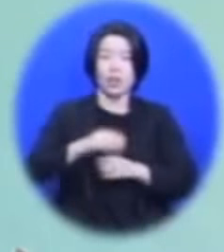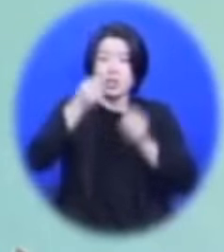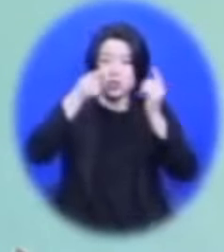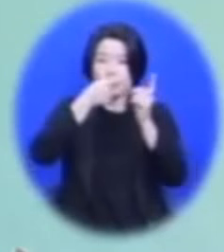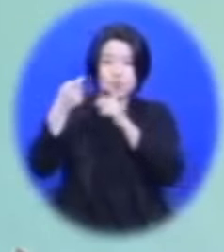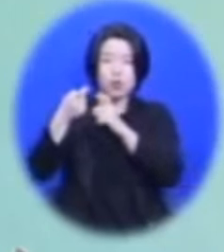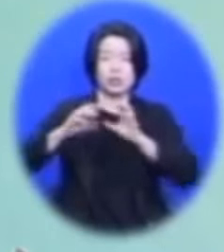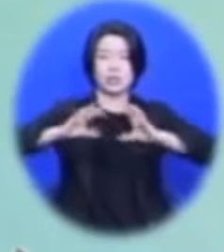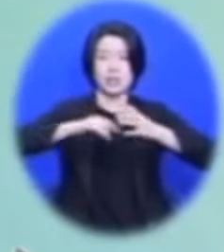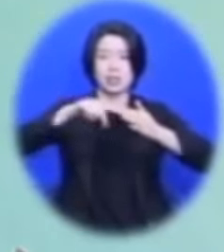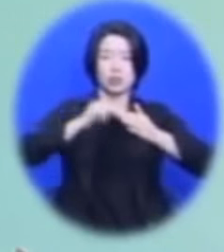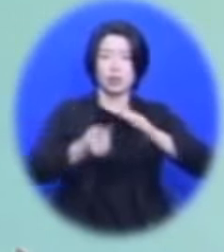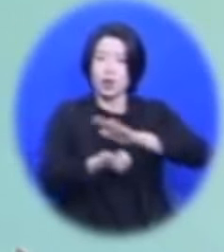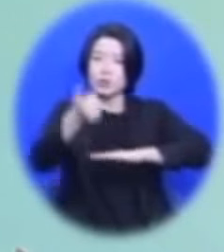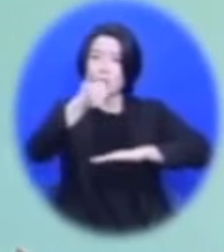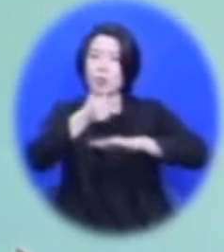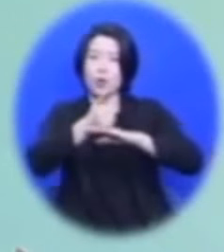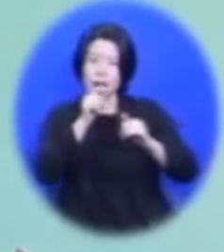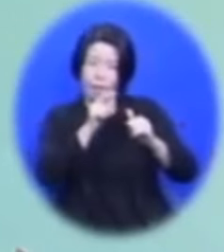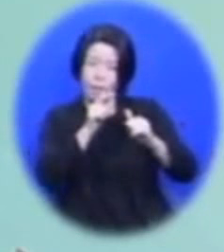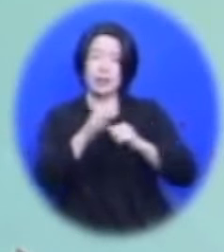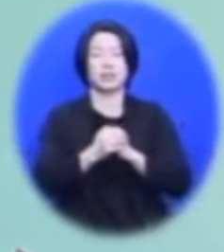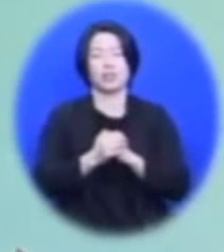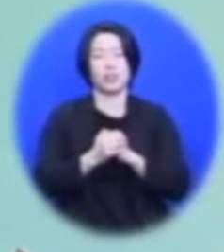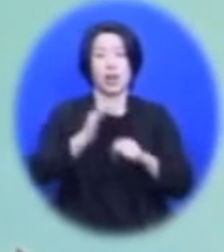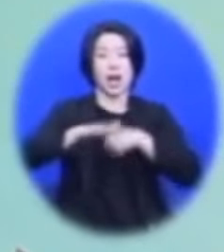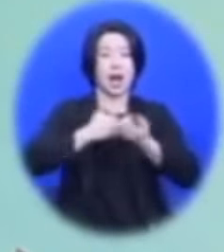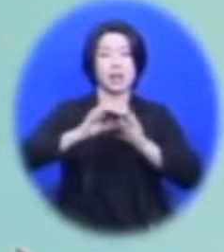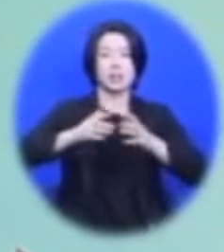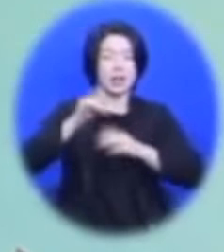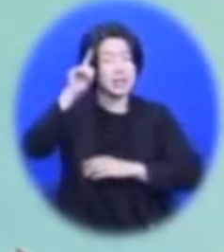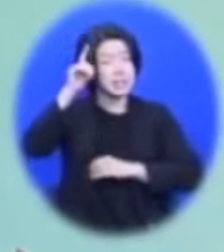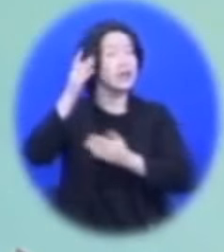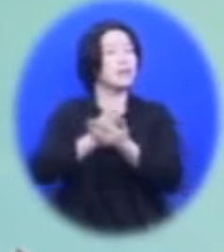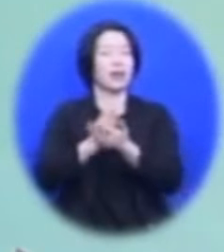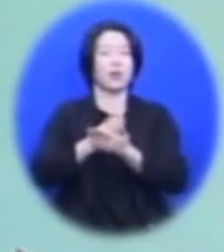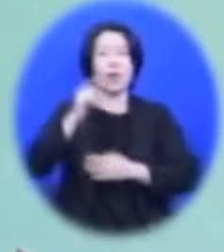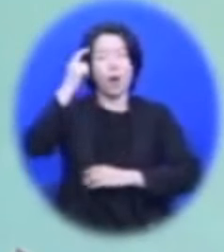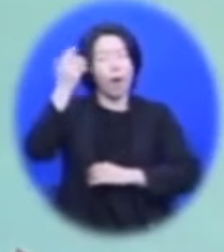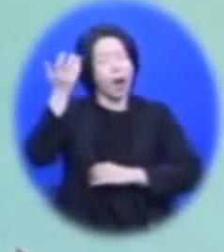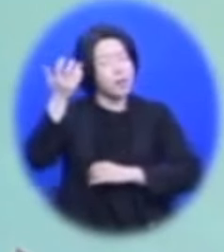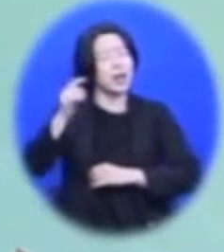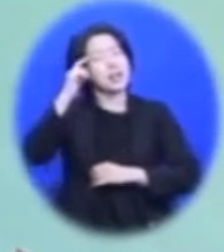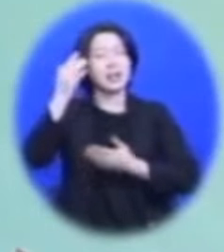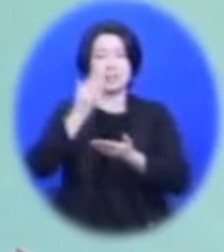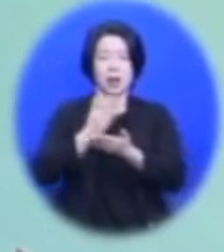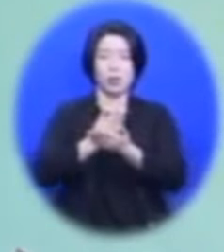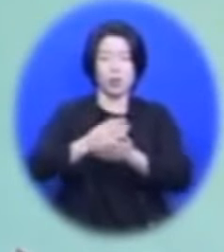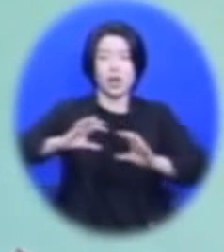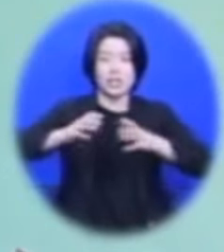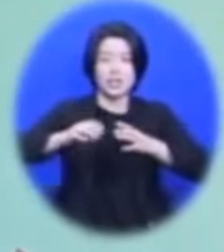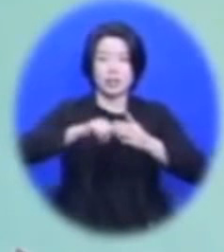유혹은 세상에서 성공하라는 겁니다. 하나님의 나라 신경 쓰지 말고 그런 거 골치 아픈 게 생각하지 말고